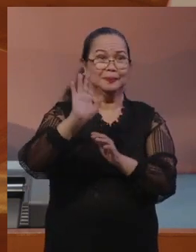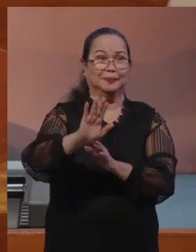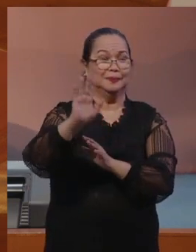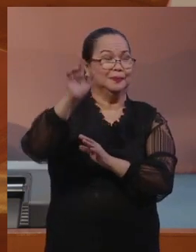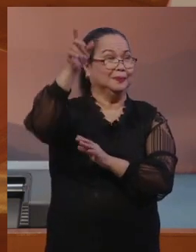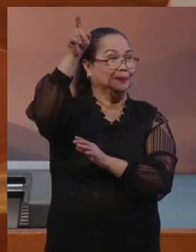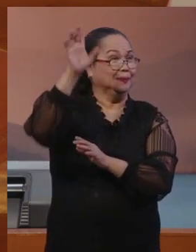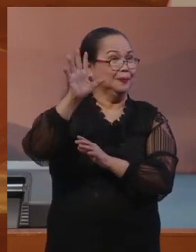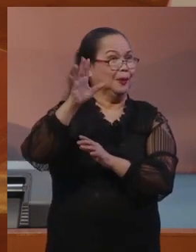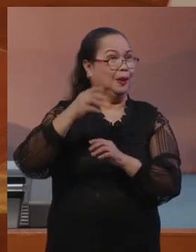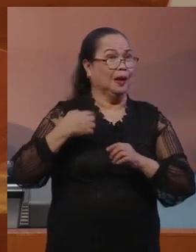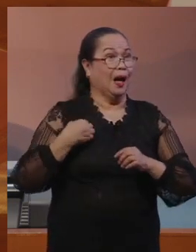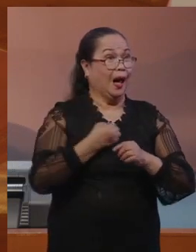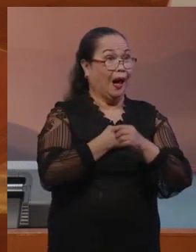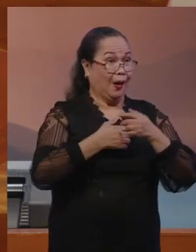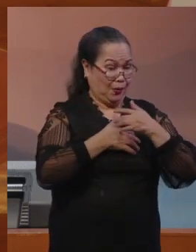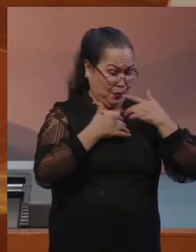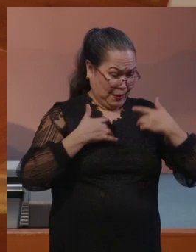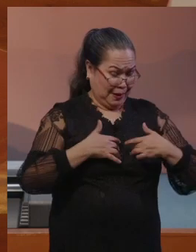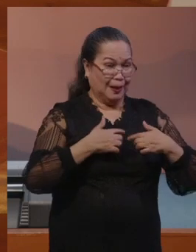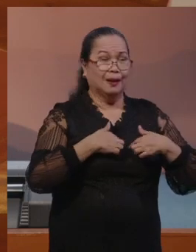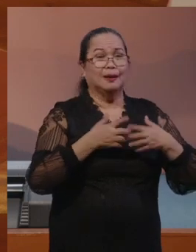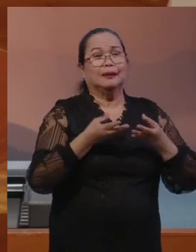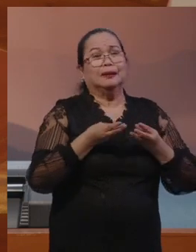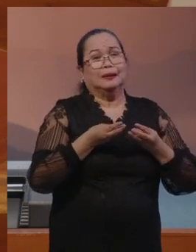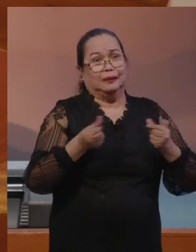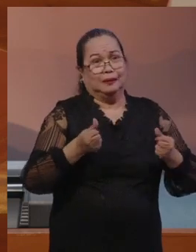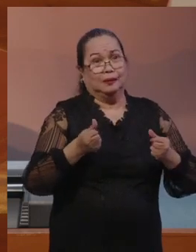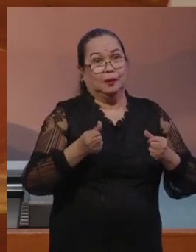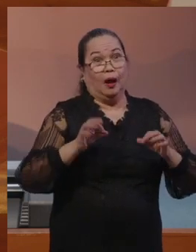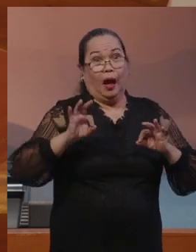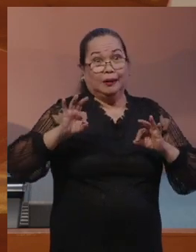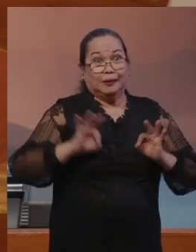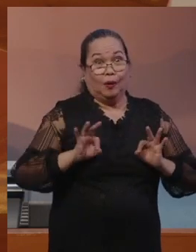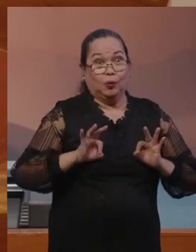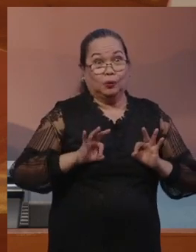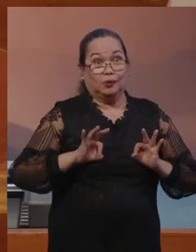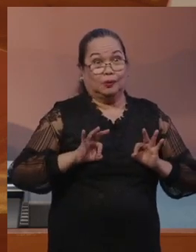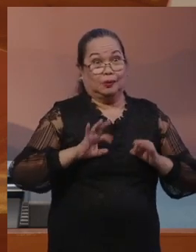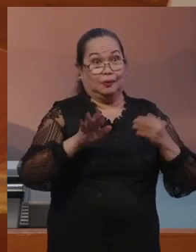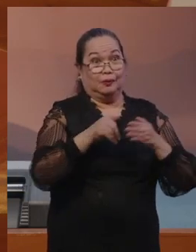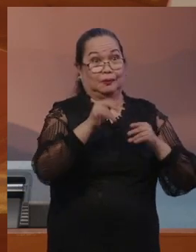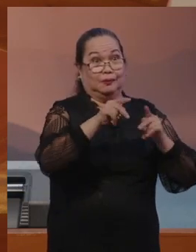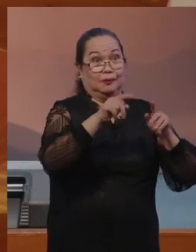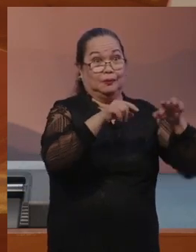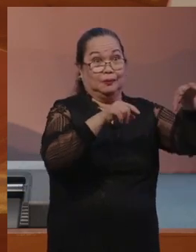hearts melted, pinangako yun ng Diyos sa Israel. Sabi niya sa Deuteronomy